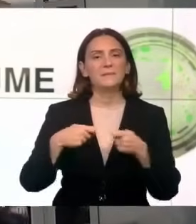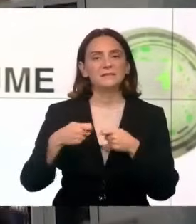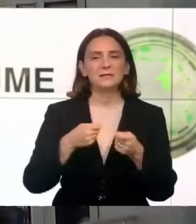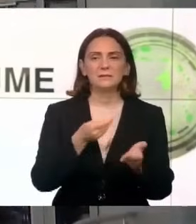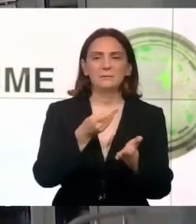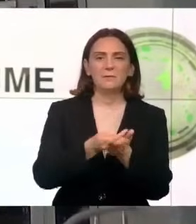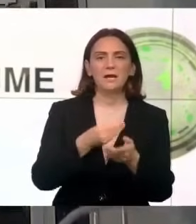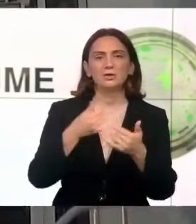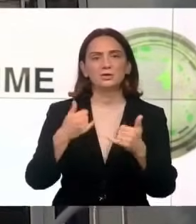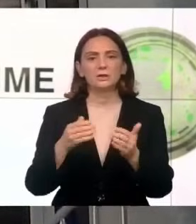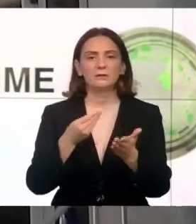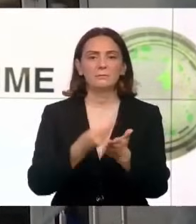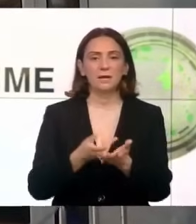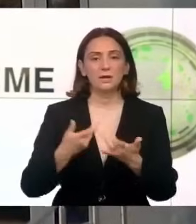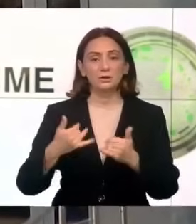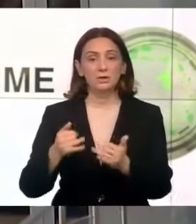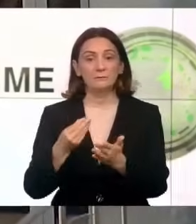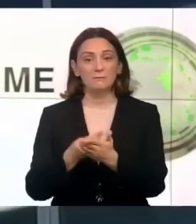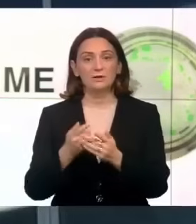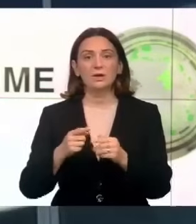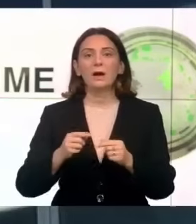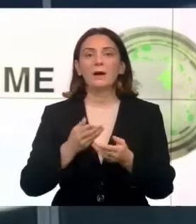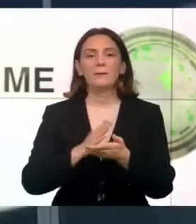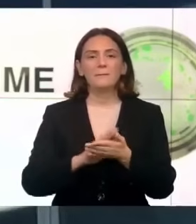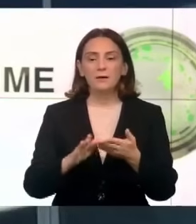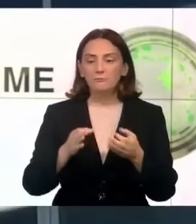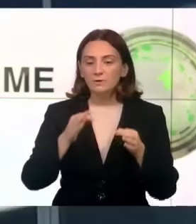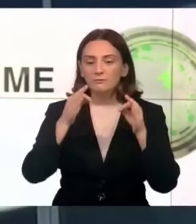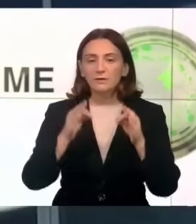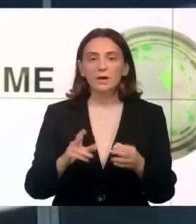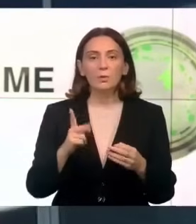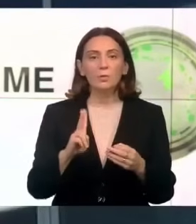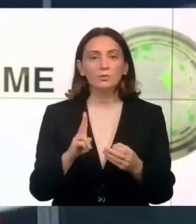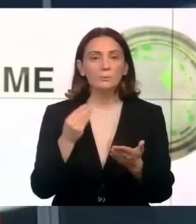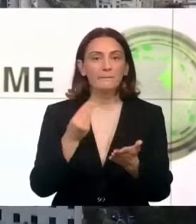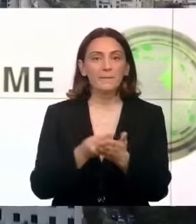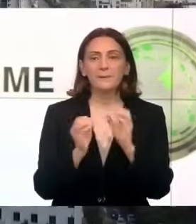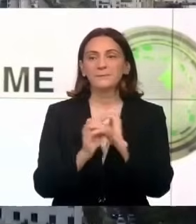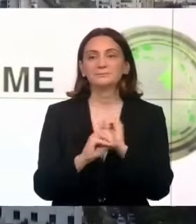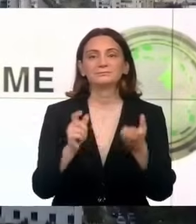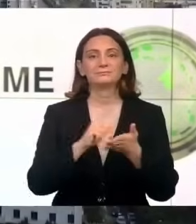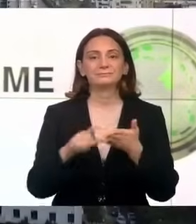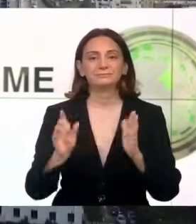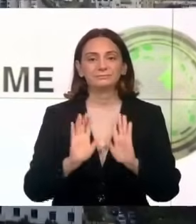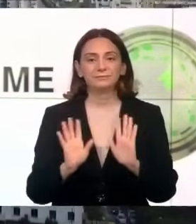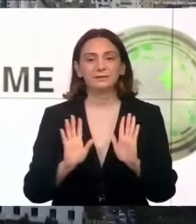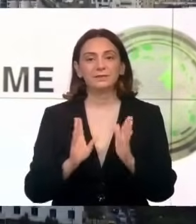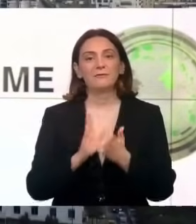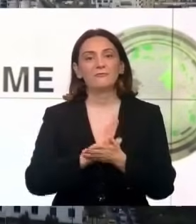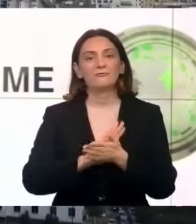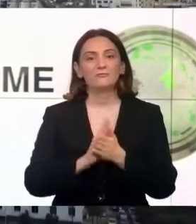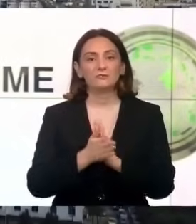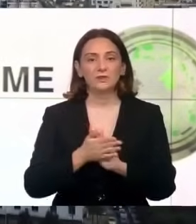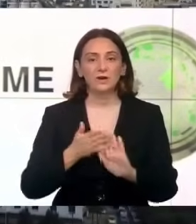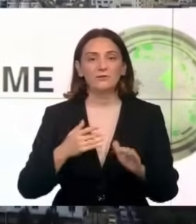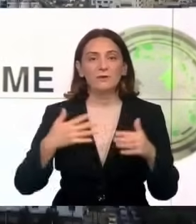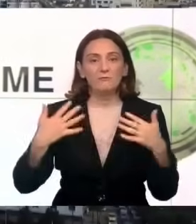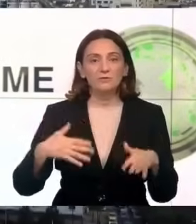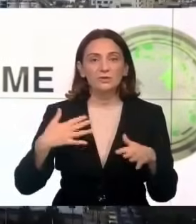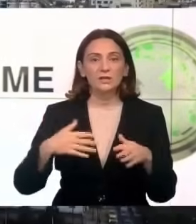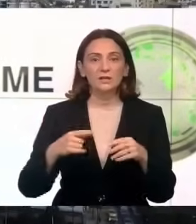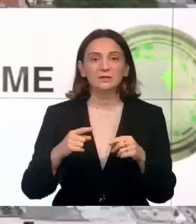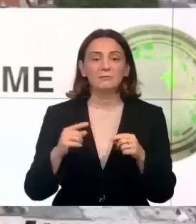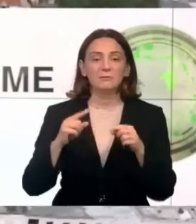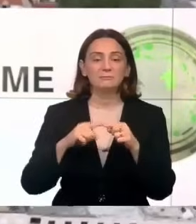administrator të pandehurin Ardian Malasi për të investuar më pas në pasuri të paluajtshme. Shuma e parave të përfshira në